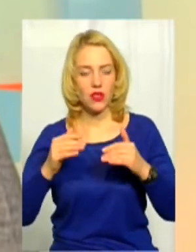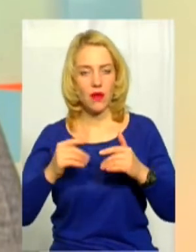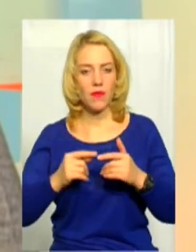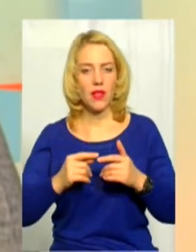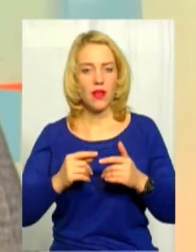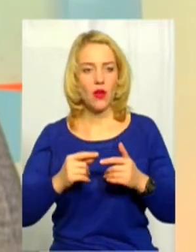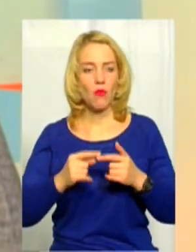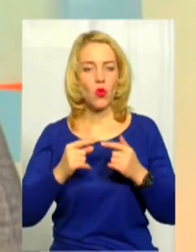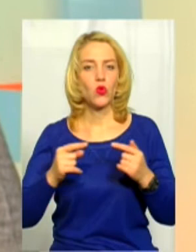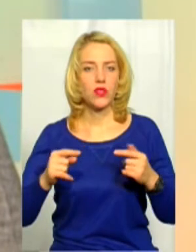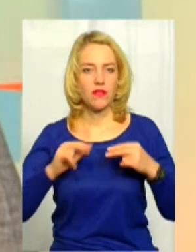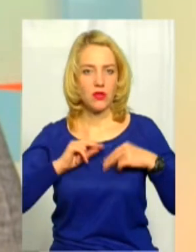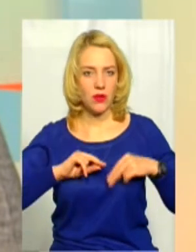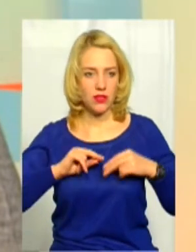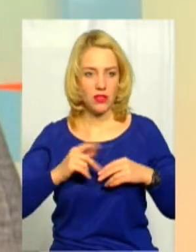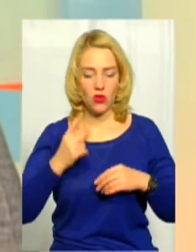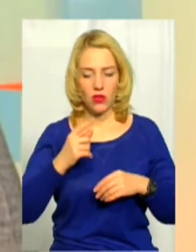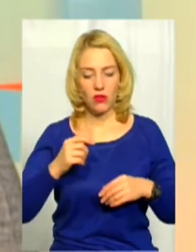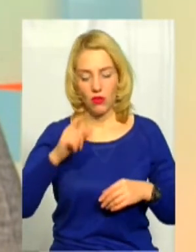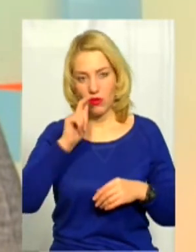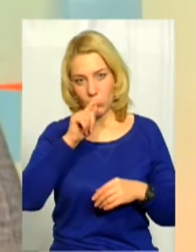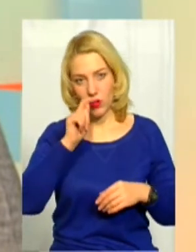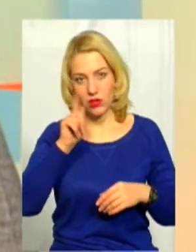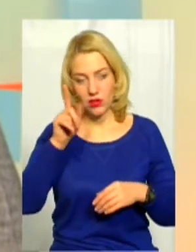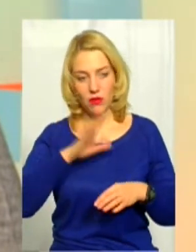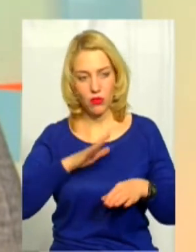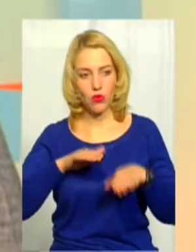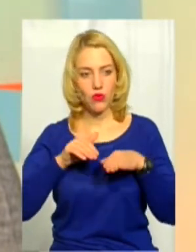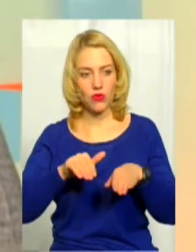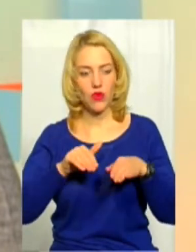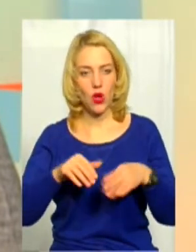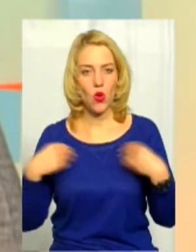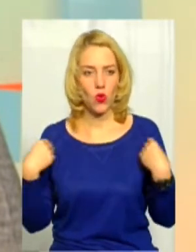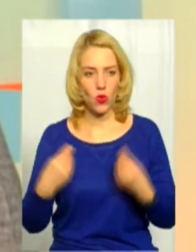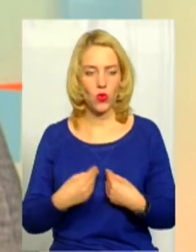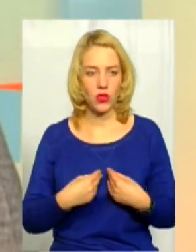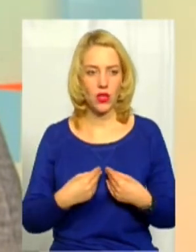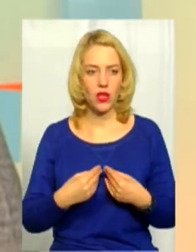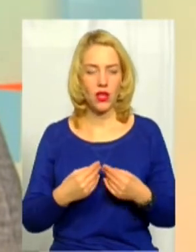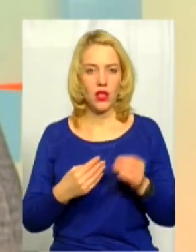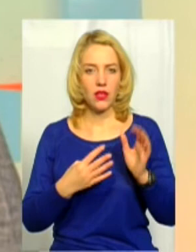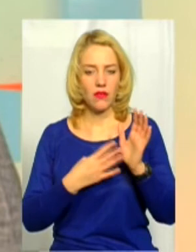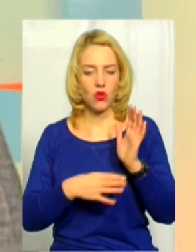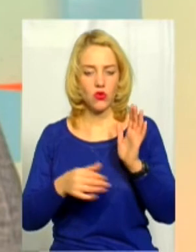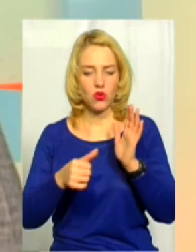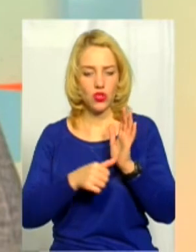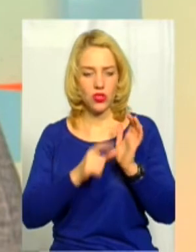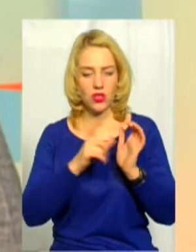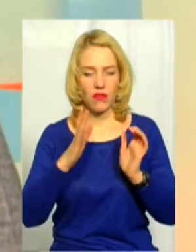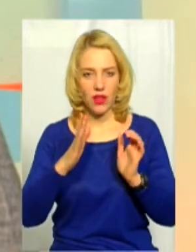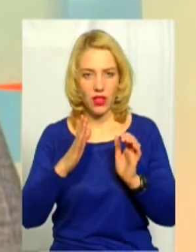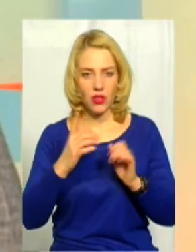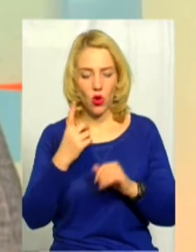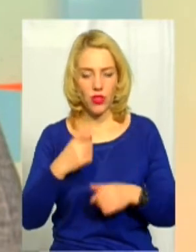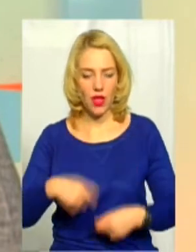один із колег, який приїхав до нас з Луганська, сказав, що вони куртки відшивали 96 хвилин, одна куртка. Після кількох інновацій, які вони